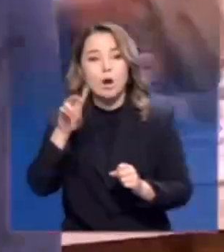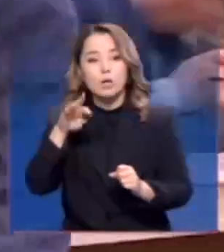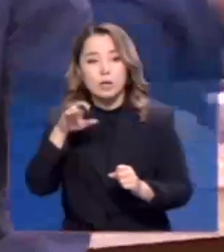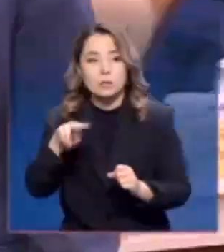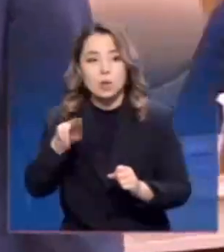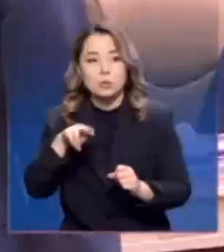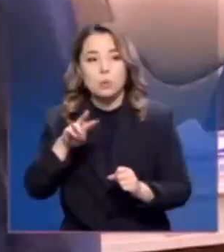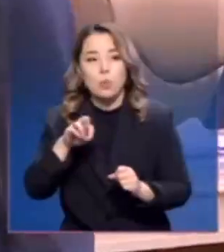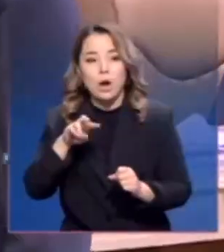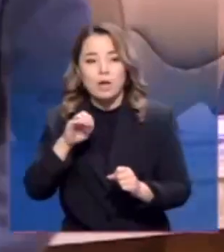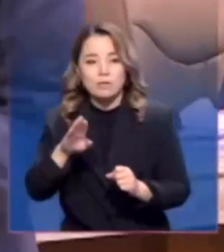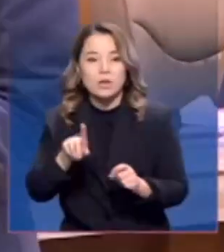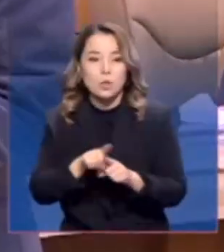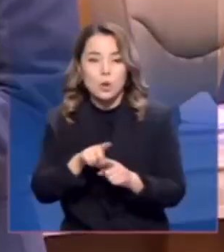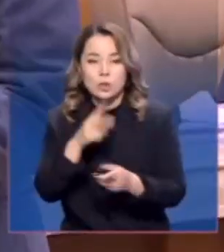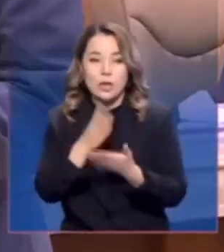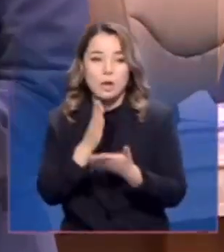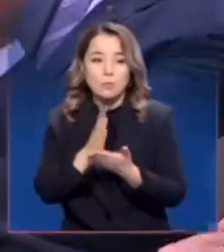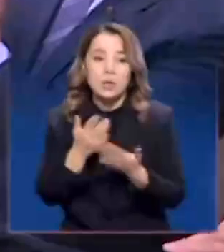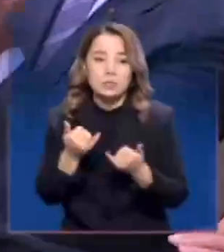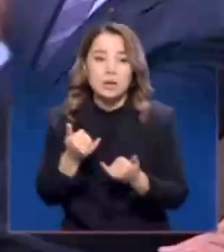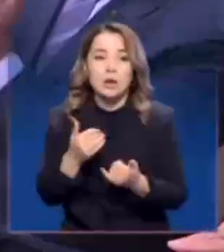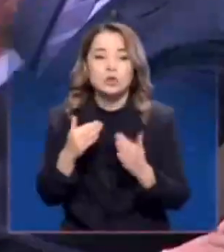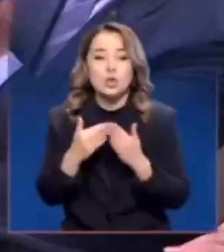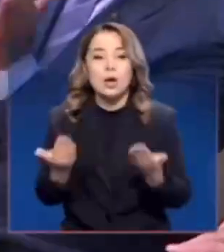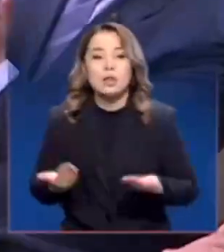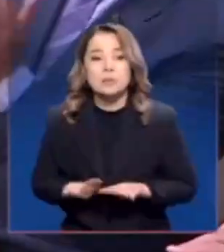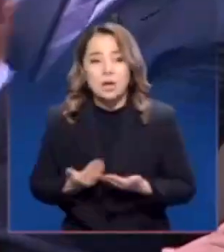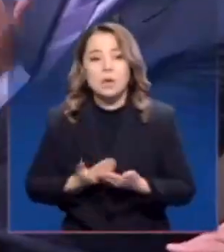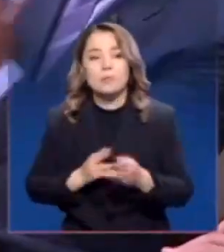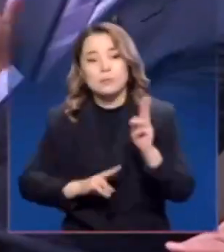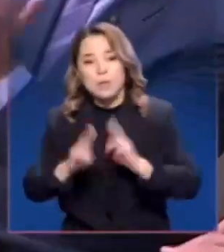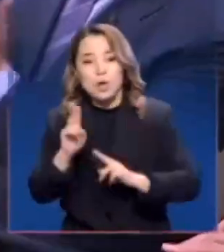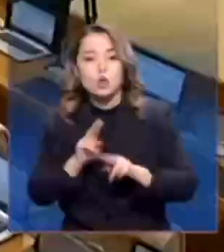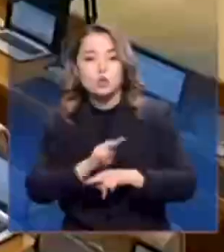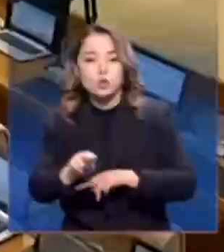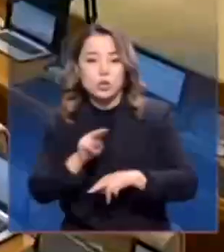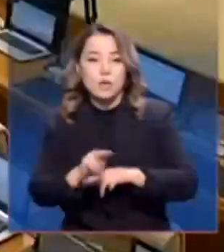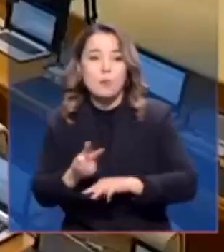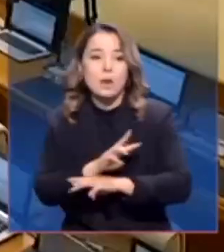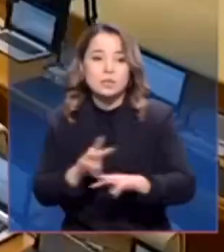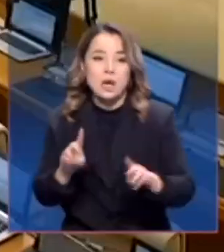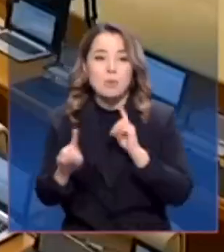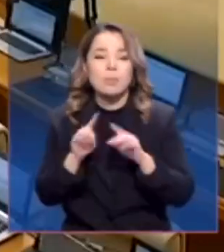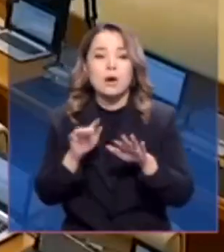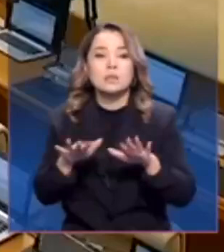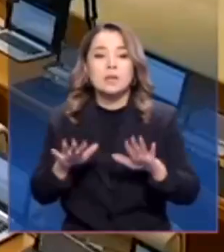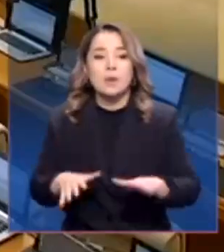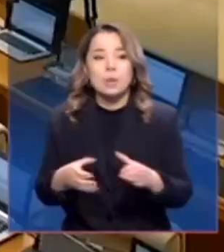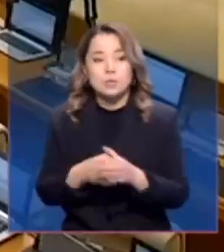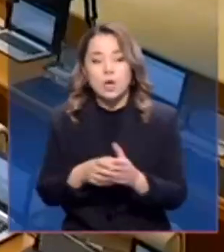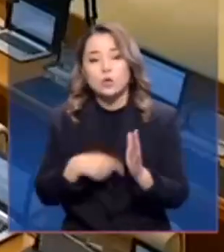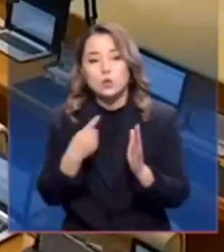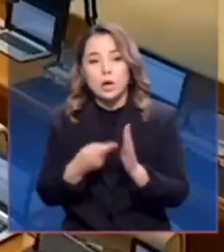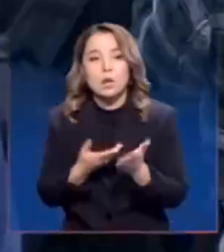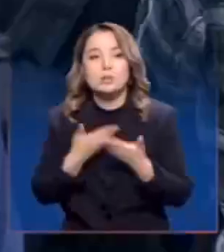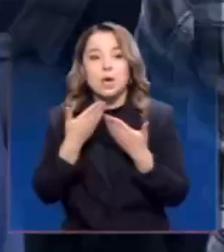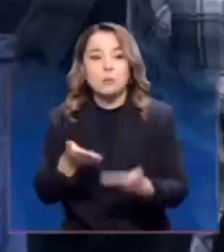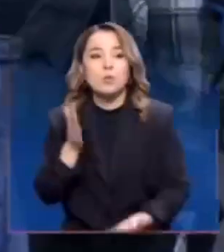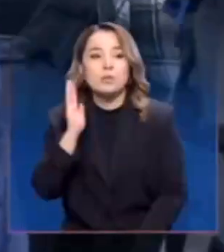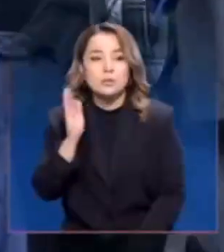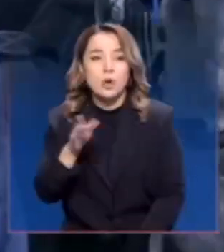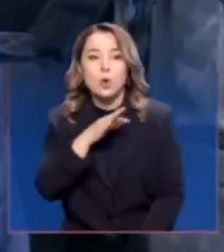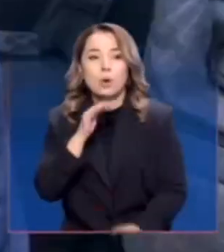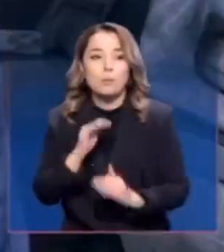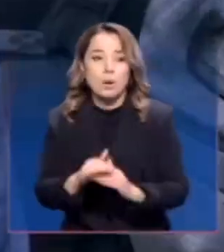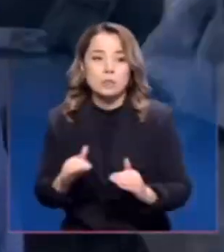Дәулет Мұхаевты да көруге болады. Халыққа баспана алу жолдарын үйретіп келген мәжілісмен парламентте де осы мәселені көтеремін дейді. Көп